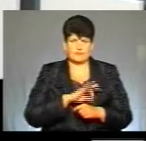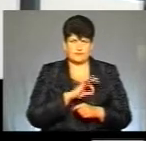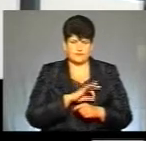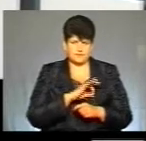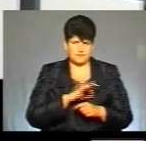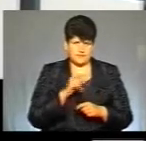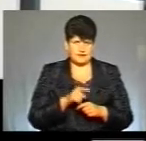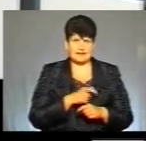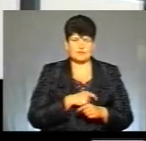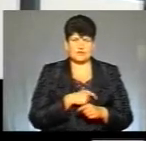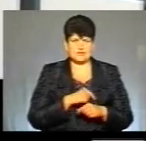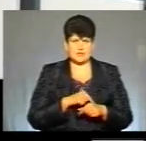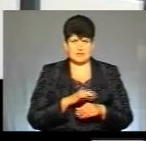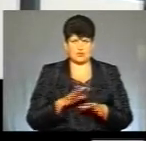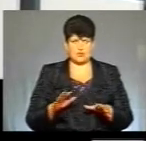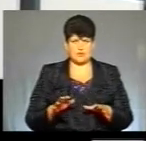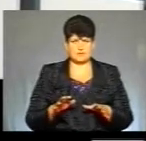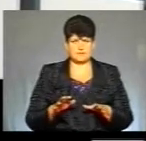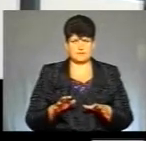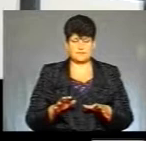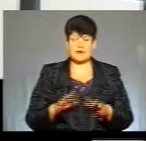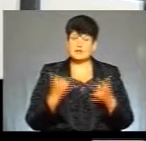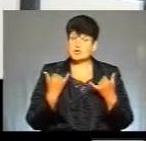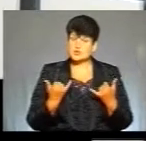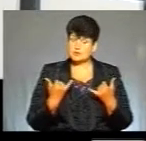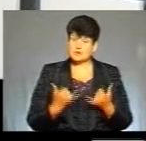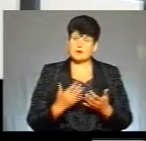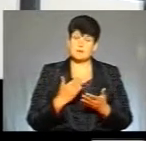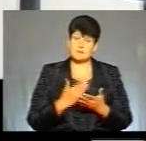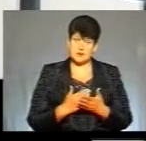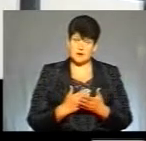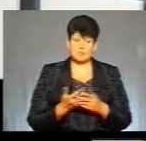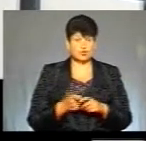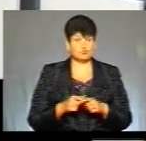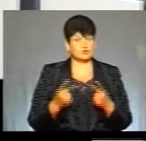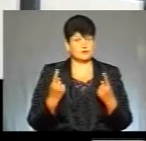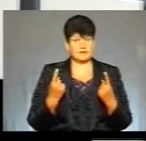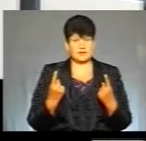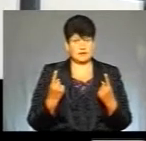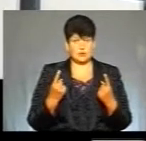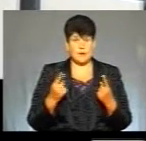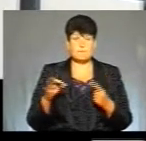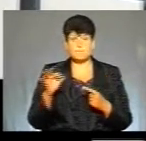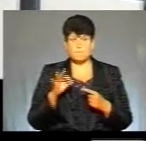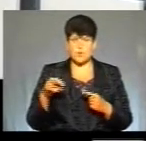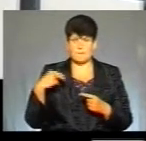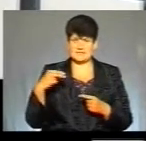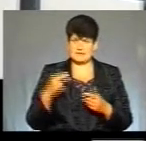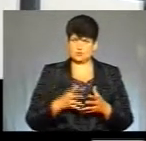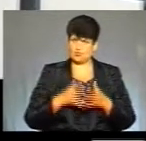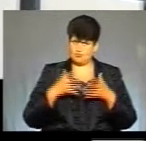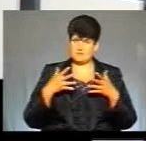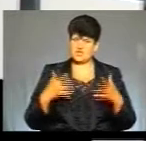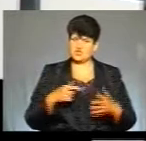цієї депутатської недоторканності. Ну, але сьогодні ми маємо таку дуже велику про президентську більшість, і коли йде